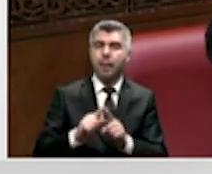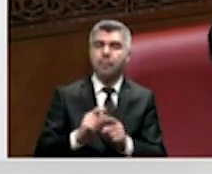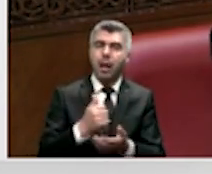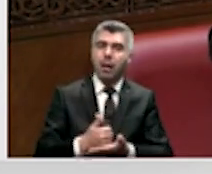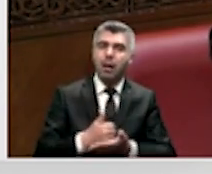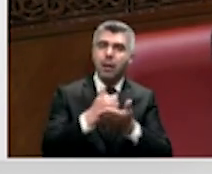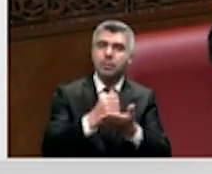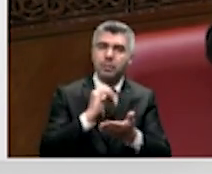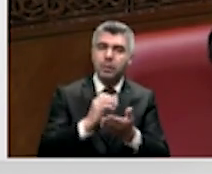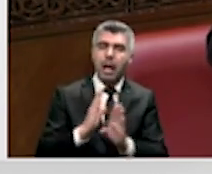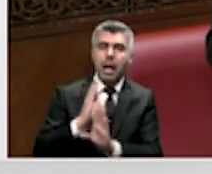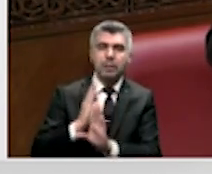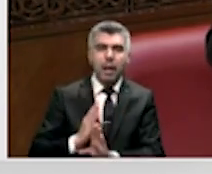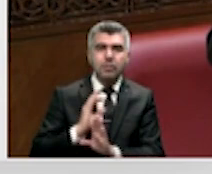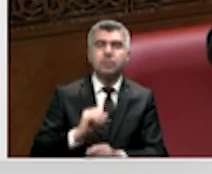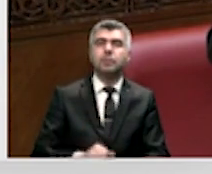الخدمات ديال الحراسه